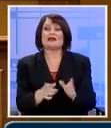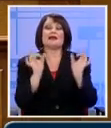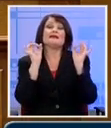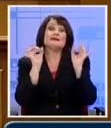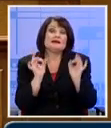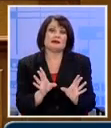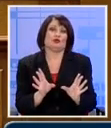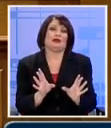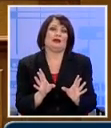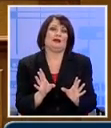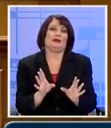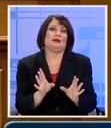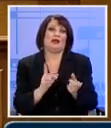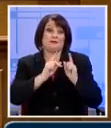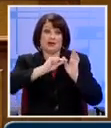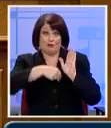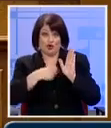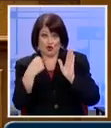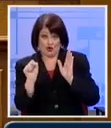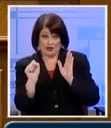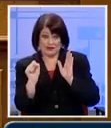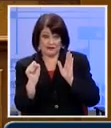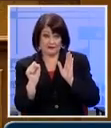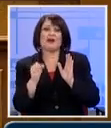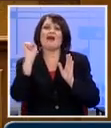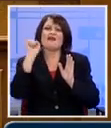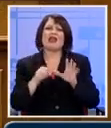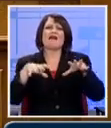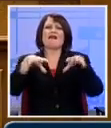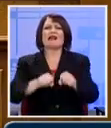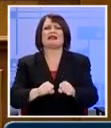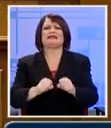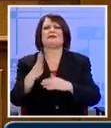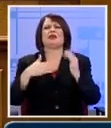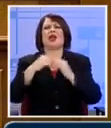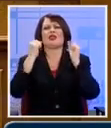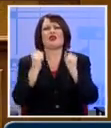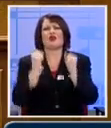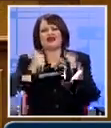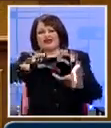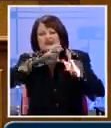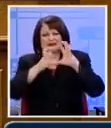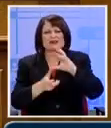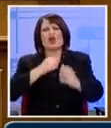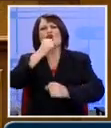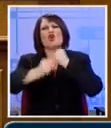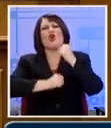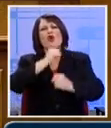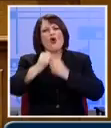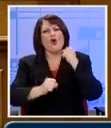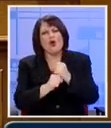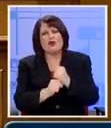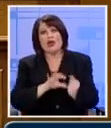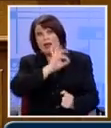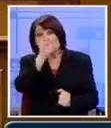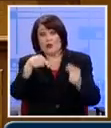αλλαγή. Δεν είστε εναντίον του μνημονίου. Είστε υπέρ των κατεστημένων δομών και στρεβλώσεων που χρόνια τώρα μας έχουν